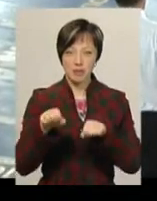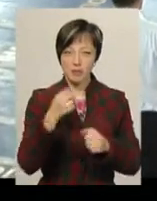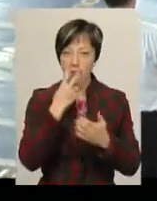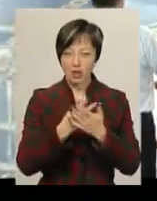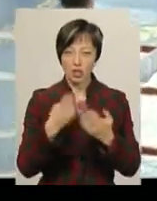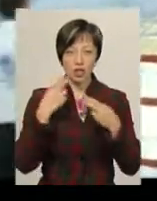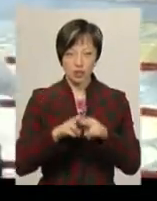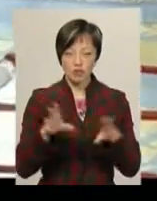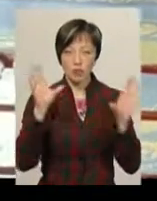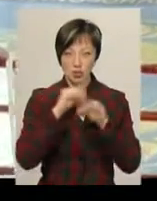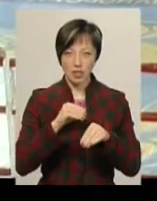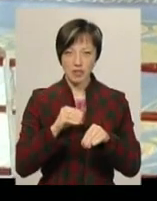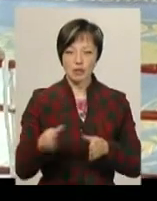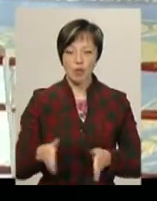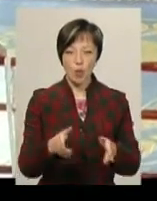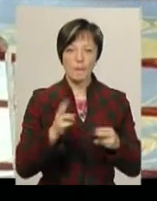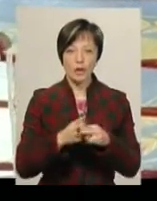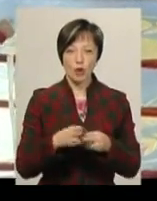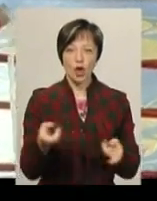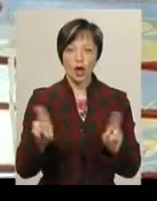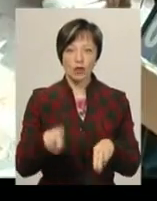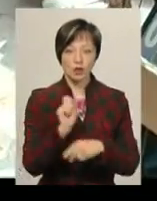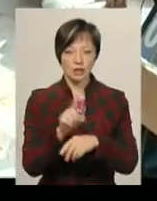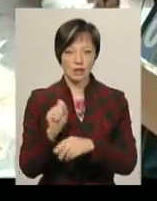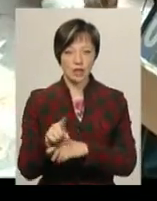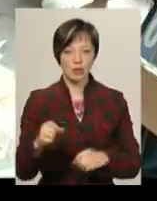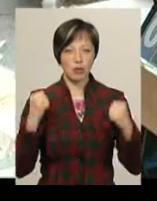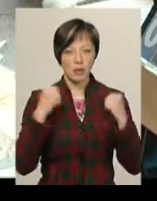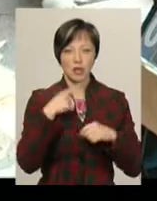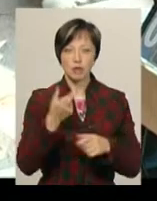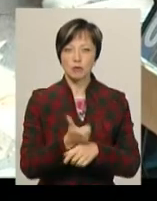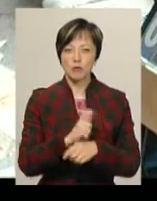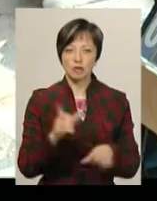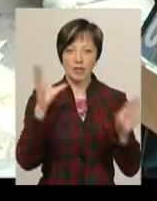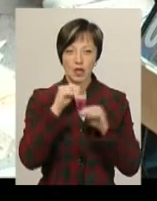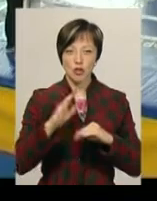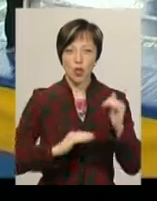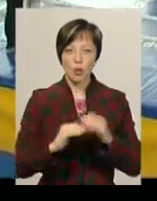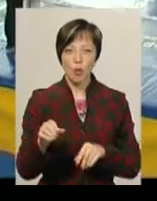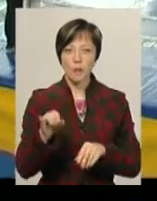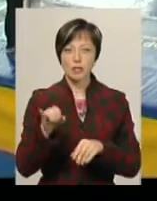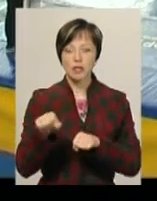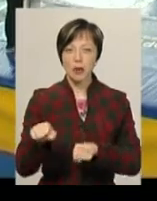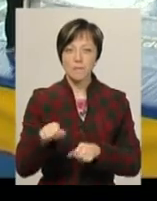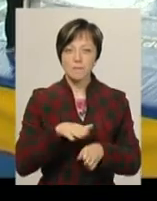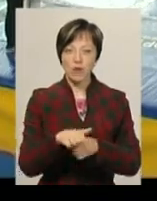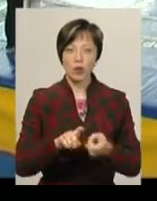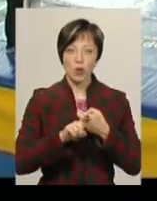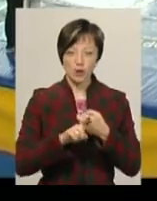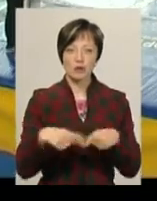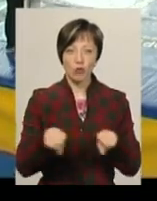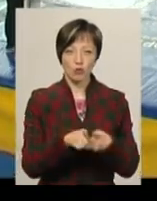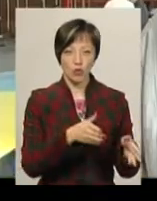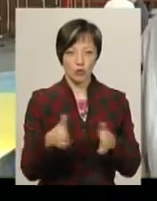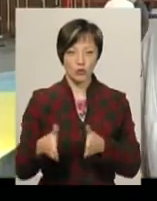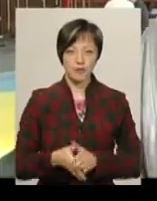бачите, технічно впорався із смугою перешкод та рештою дисциплін. Спортсмен каже, більше йому вдається рукопаш і до повноконтактних боїв він також